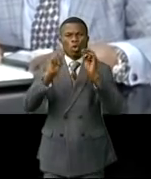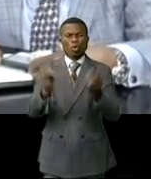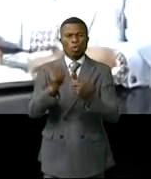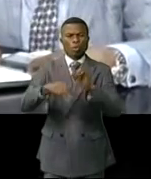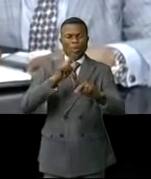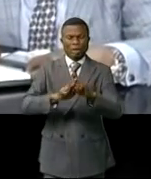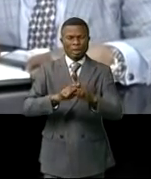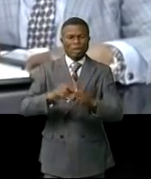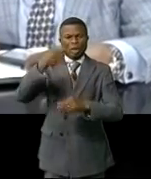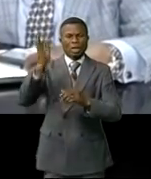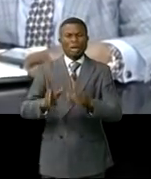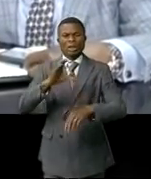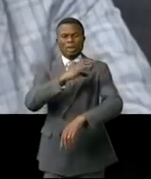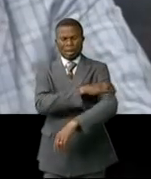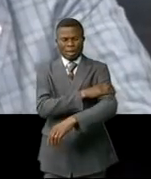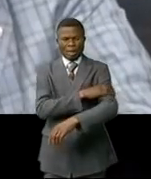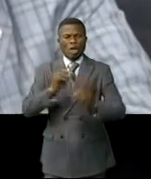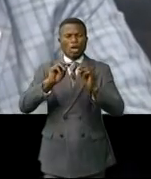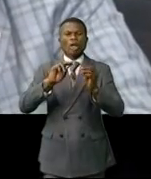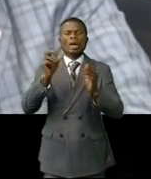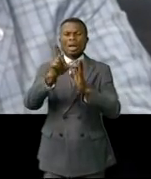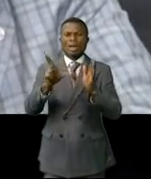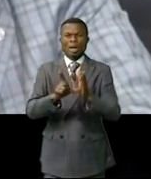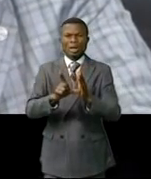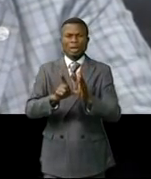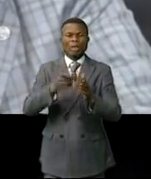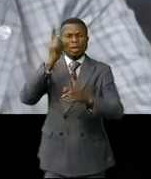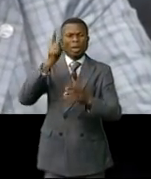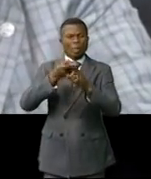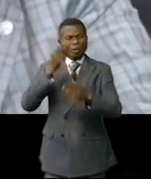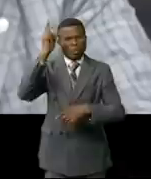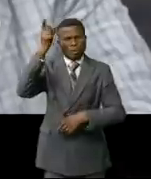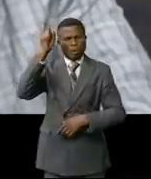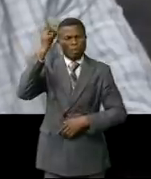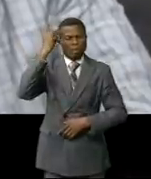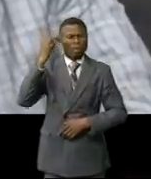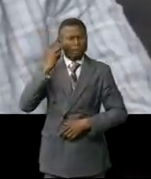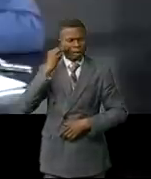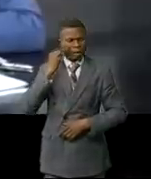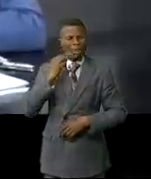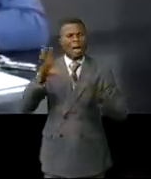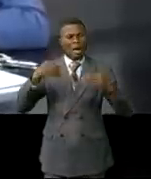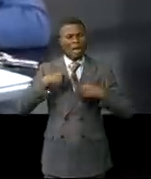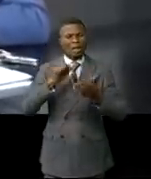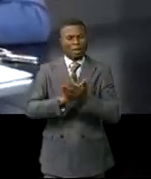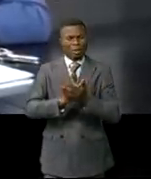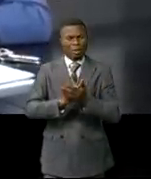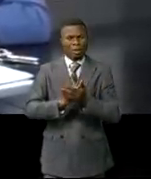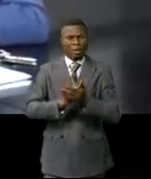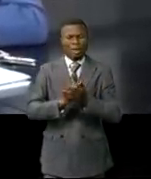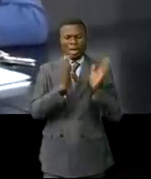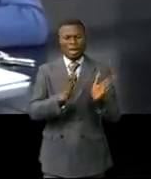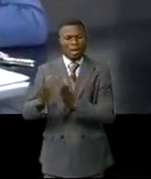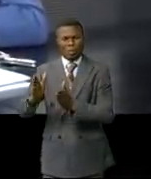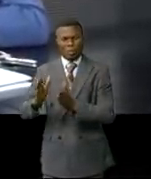ingénieurs civils, lequel ordre veut qu'un décret du Premier ministre soit pris pour consacrer les